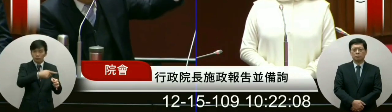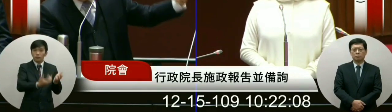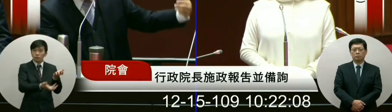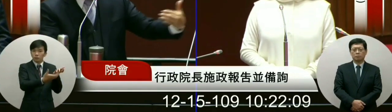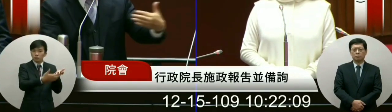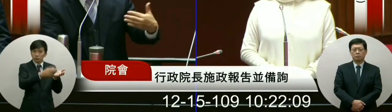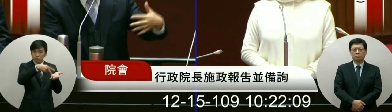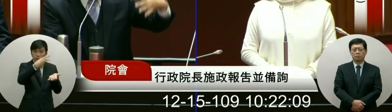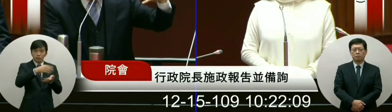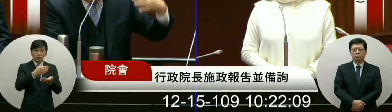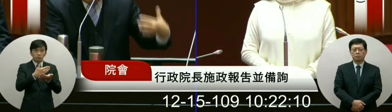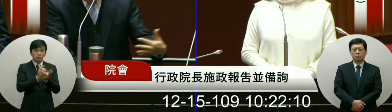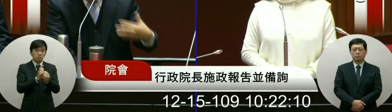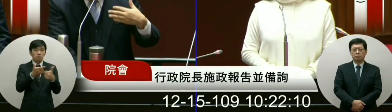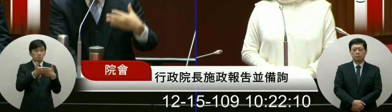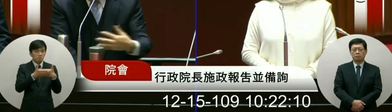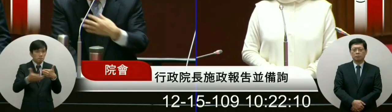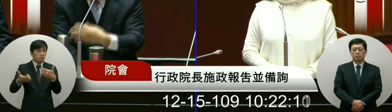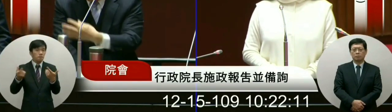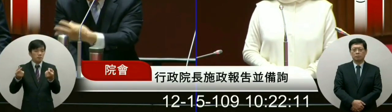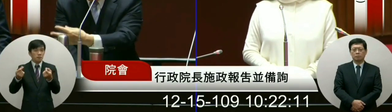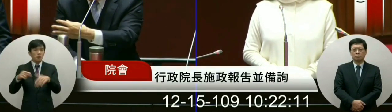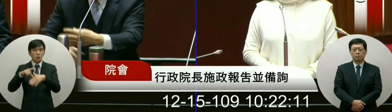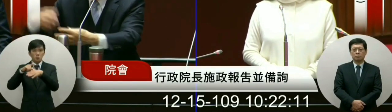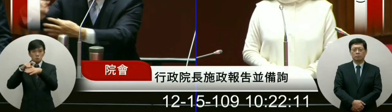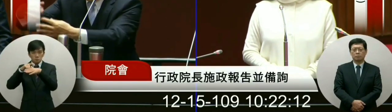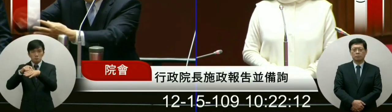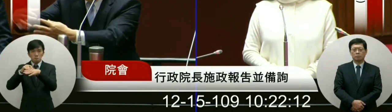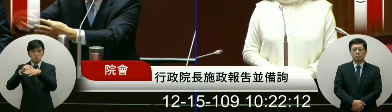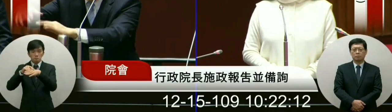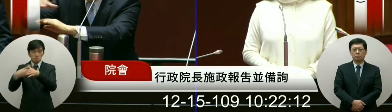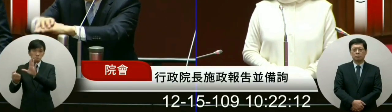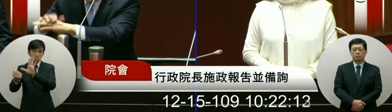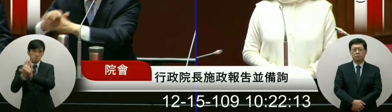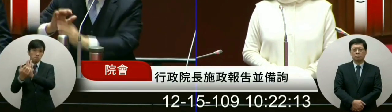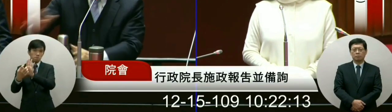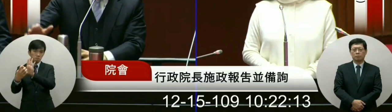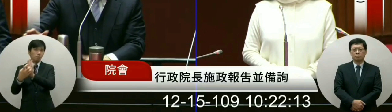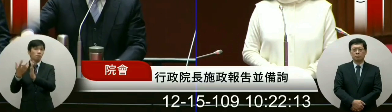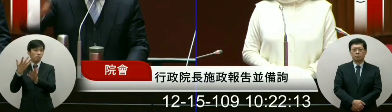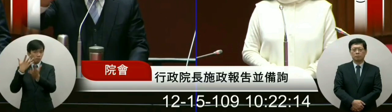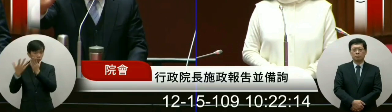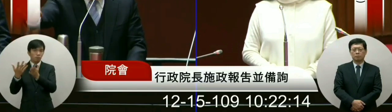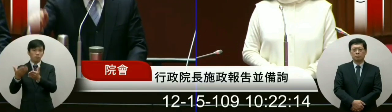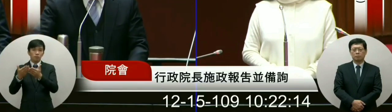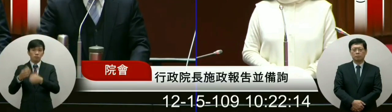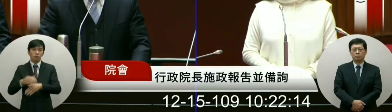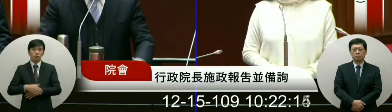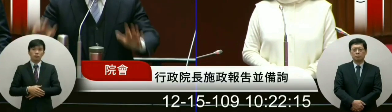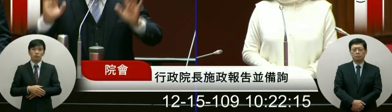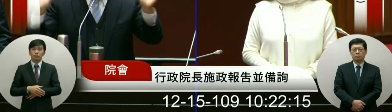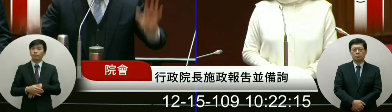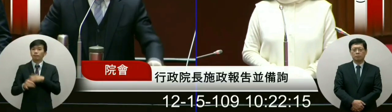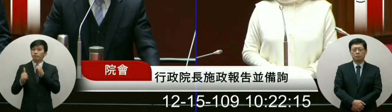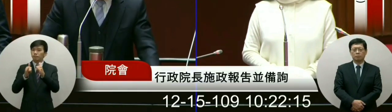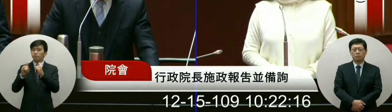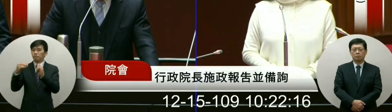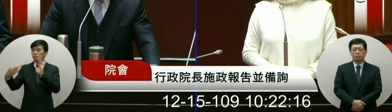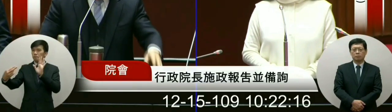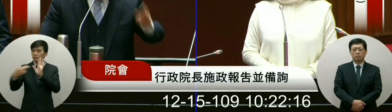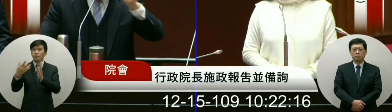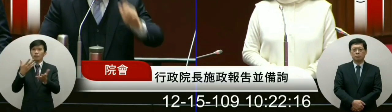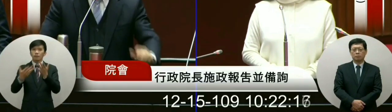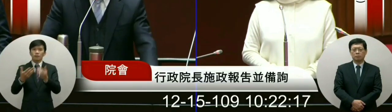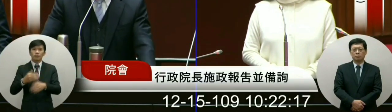摊也是一样，肉品跟着标示连在一起，让人民清清楚